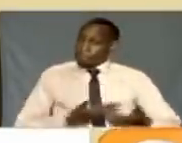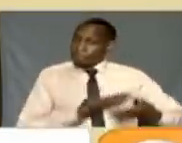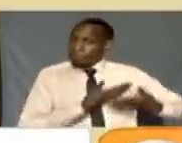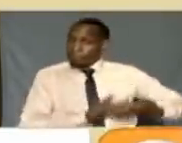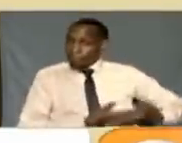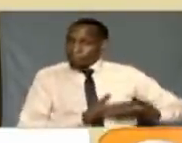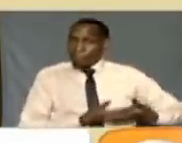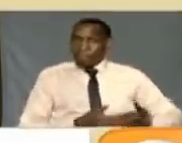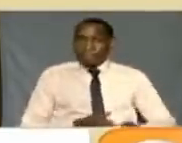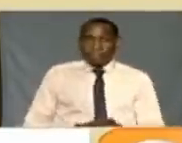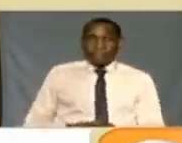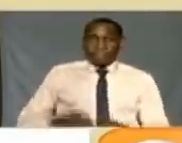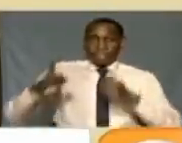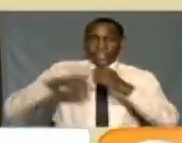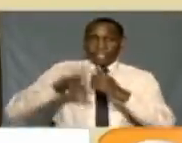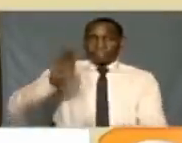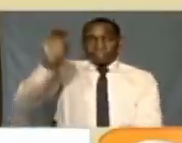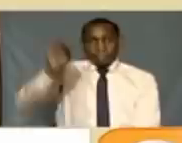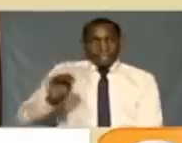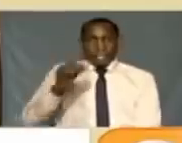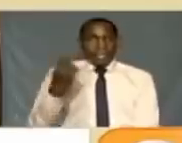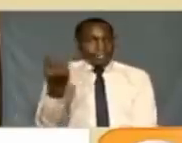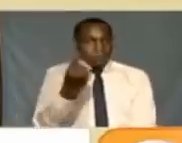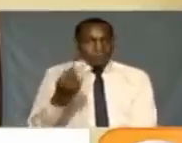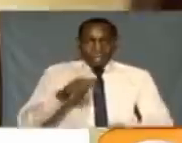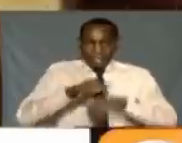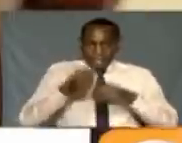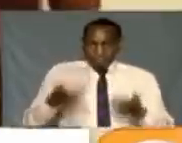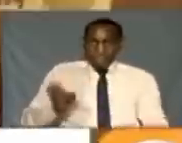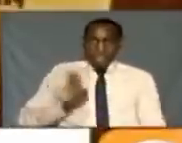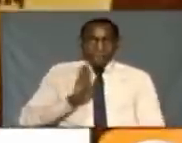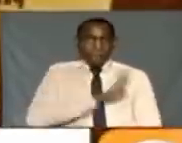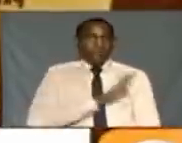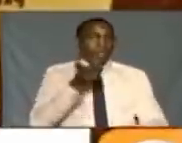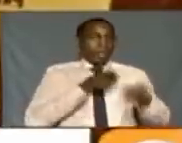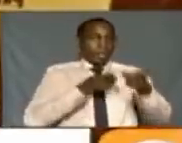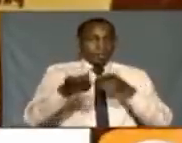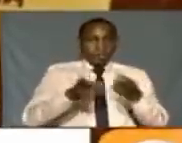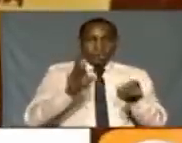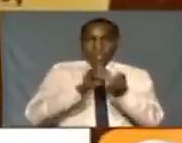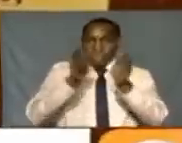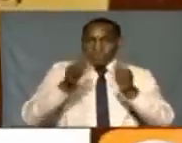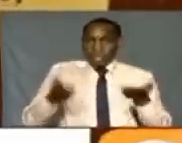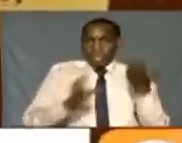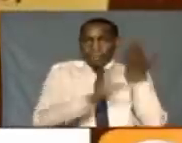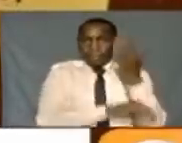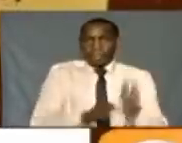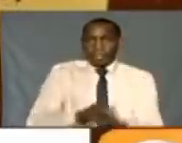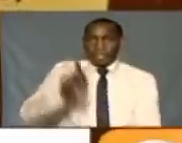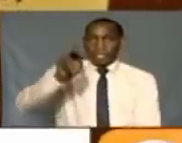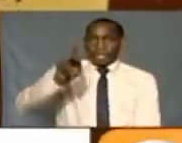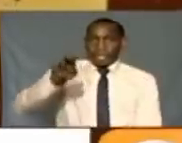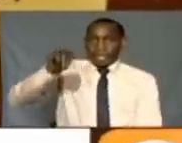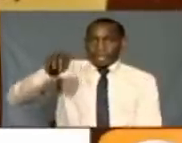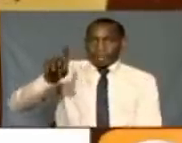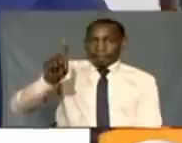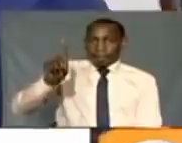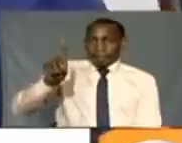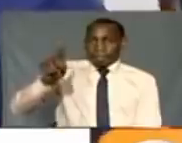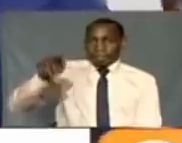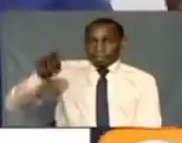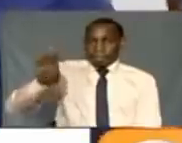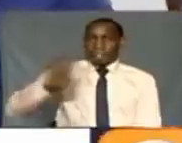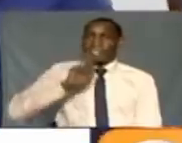ni 65% tu. Kwa sasa bodi inayosimamia madaktari nchini KMPDB inasema